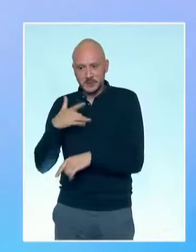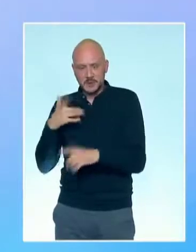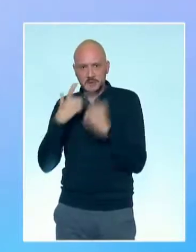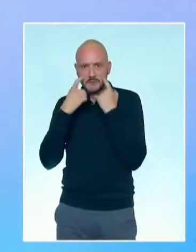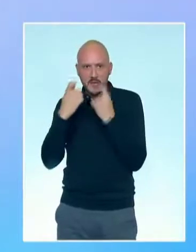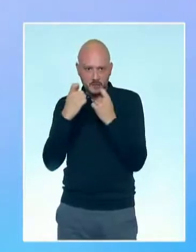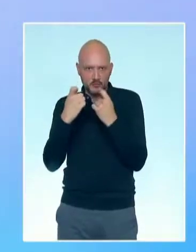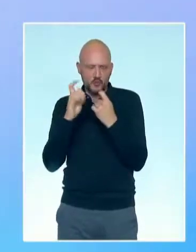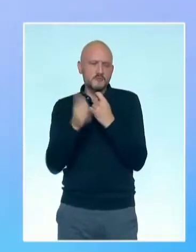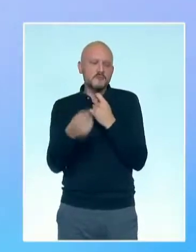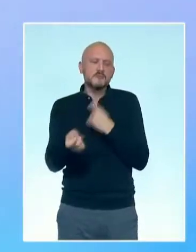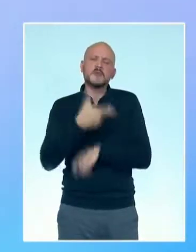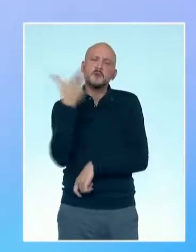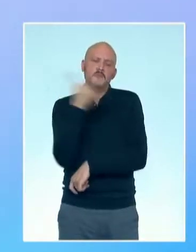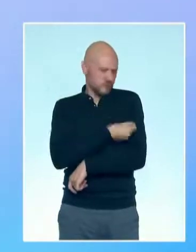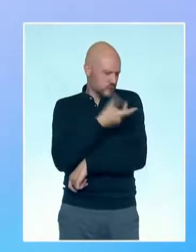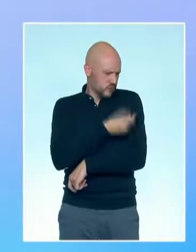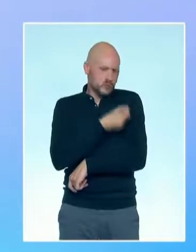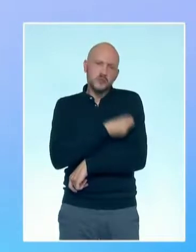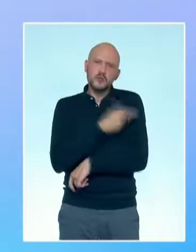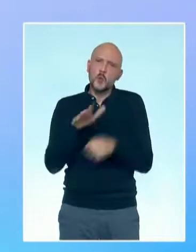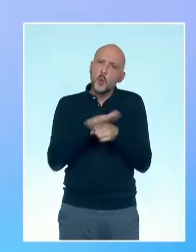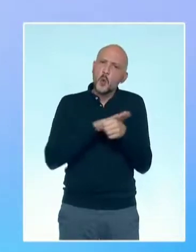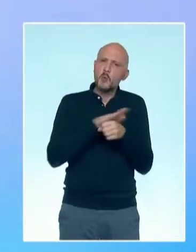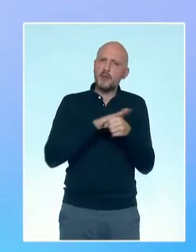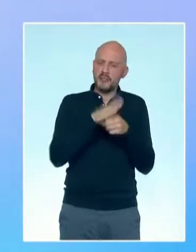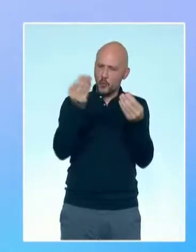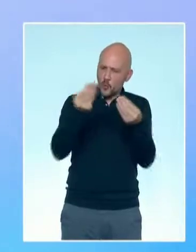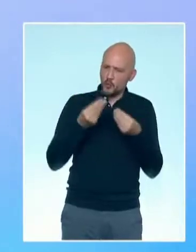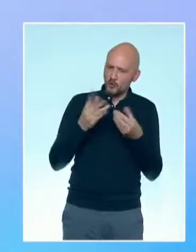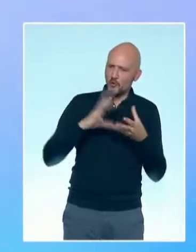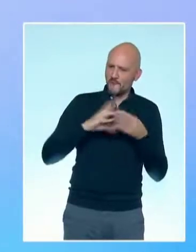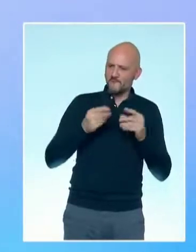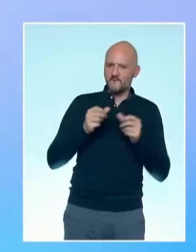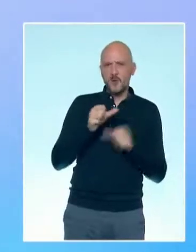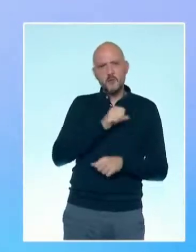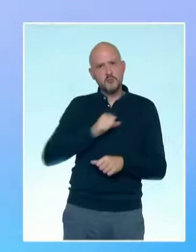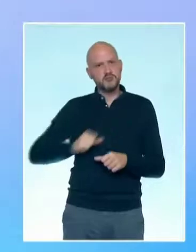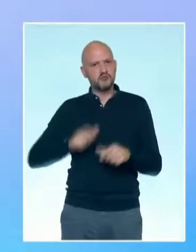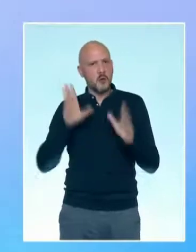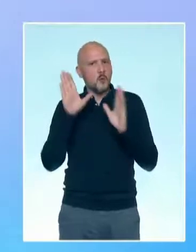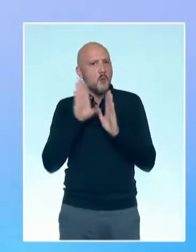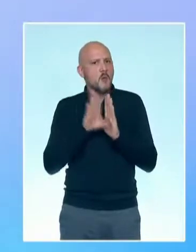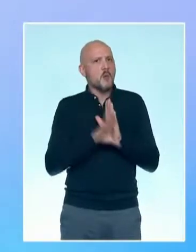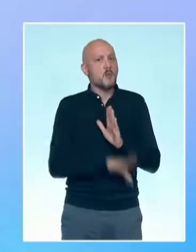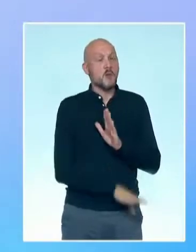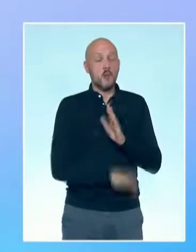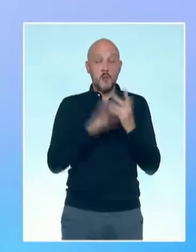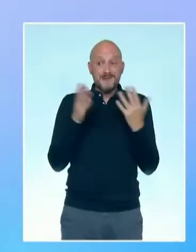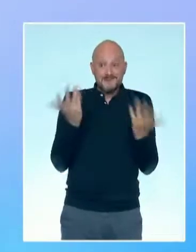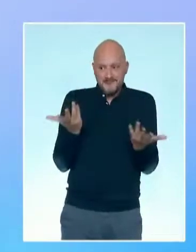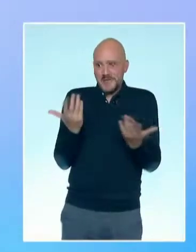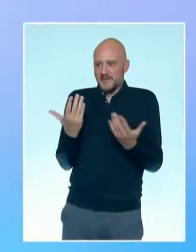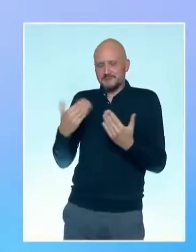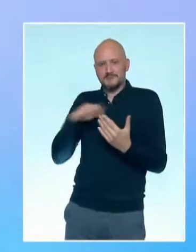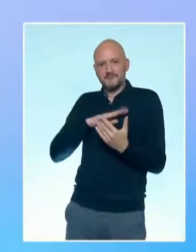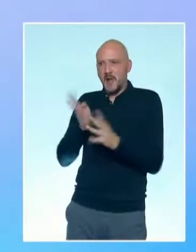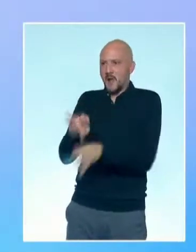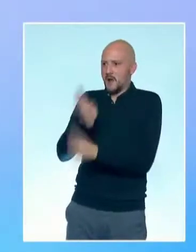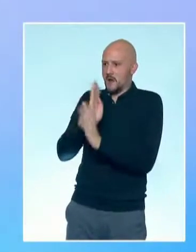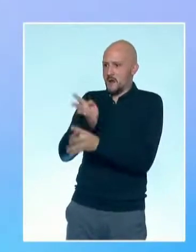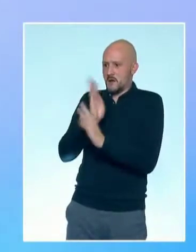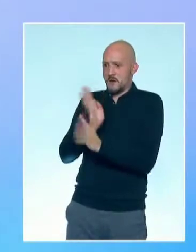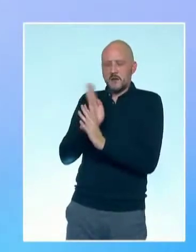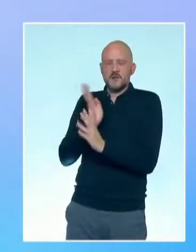Complète, personne ne dit rien. Donc, le risque des formes très peu de personnes. Quand je dis personne, je sais qu'il y en a qui parlent. Mais... un grand nombre, un nombre élevé de malades. Forcément, on commence à